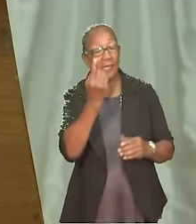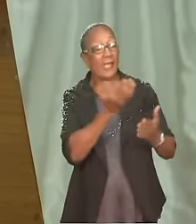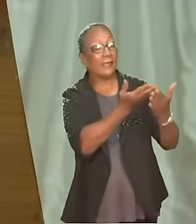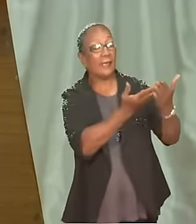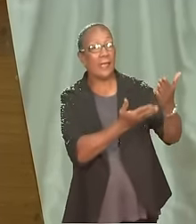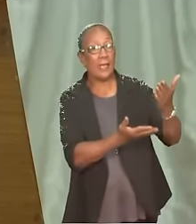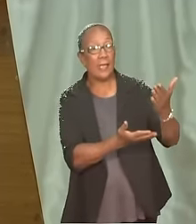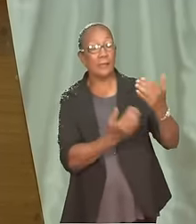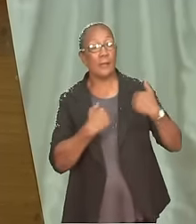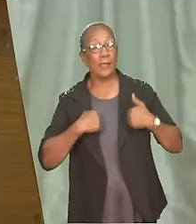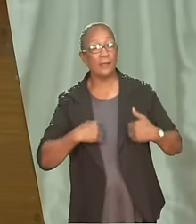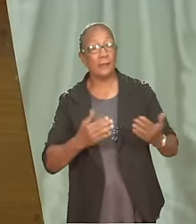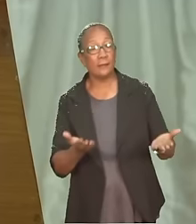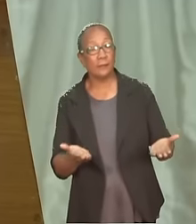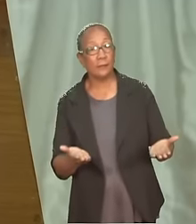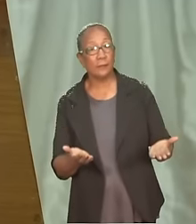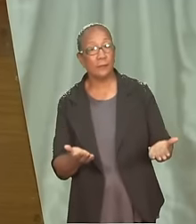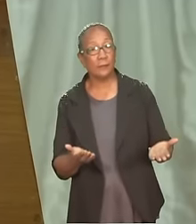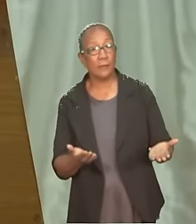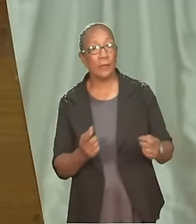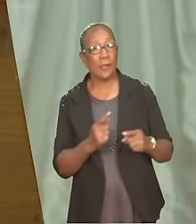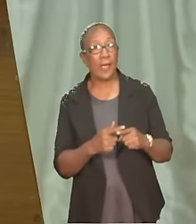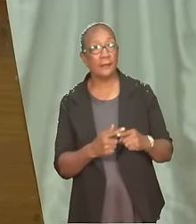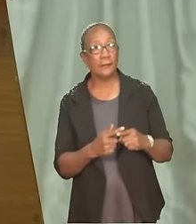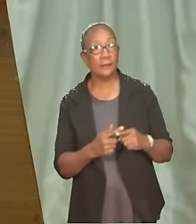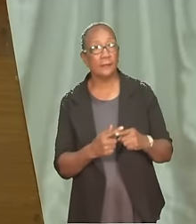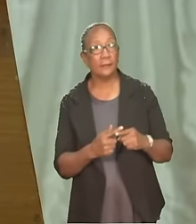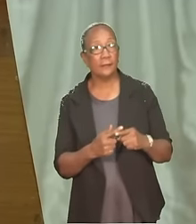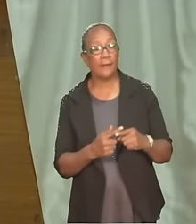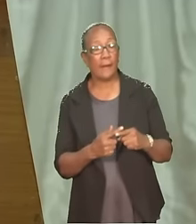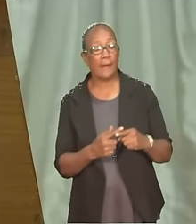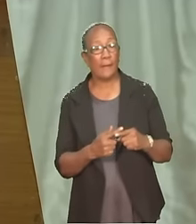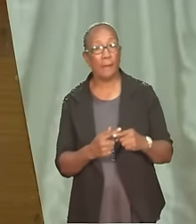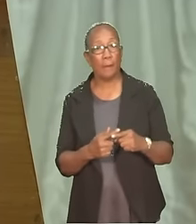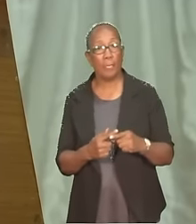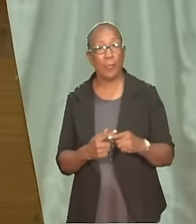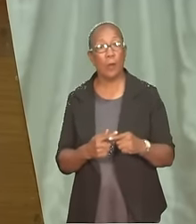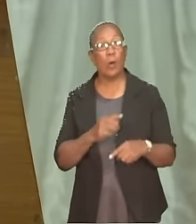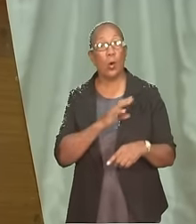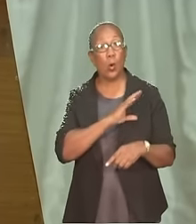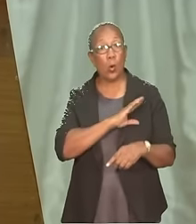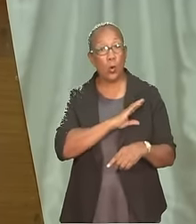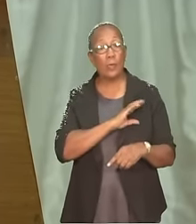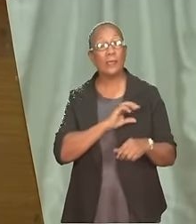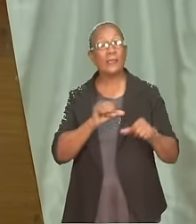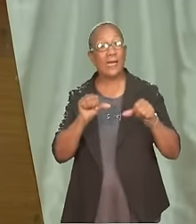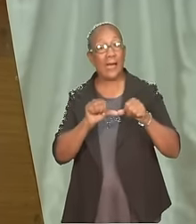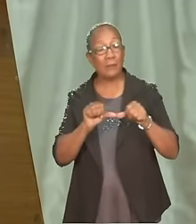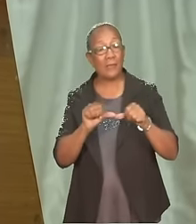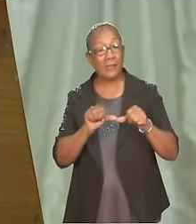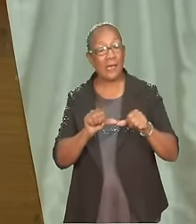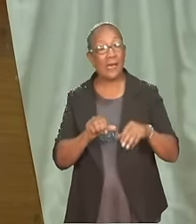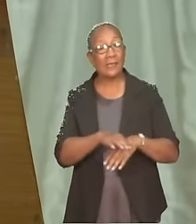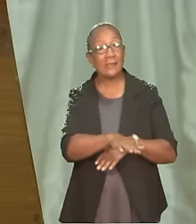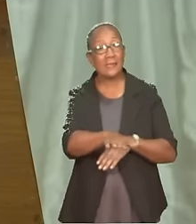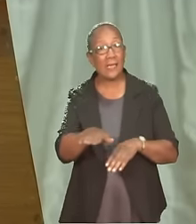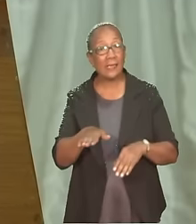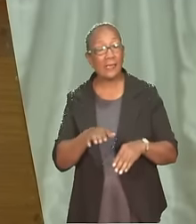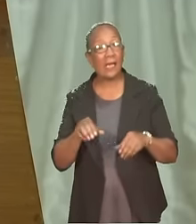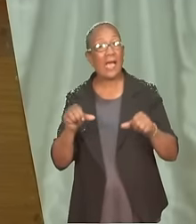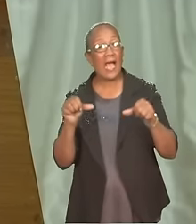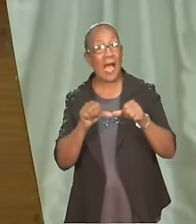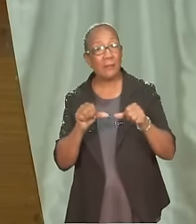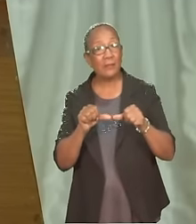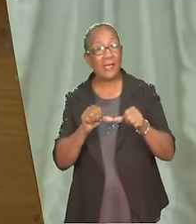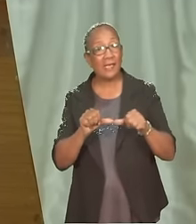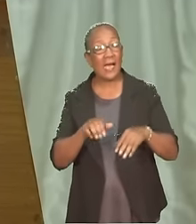prioriteitenlijst, mijn mensen. En ook het ambtenarenapparaat. Het